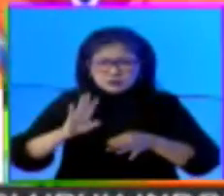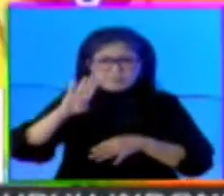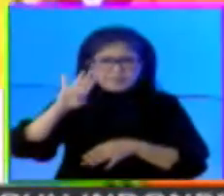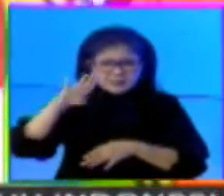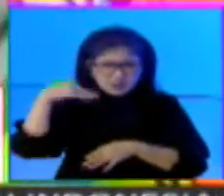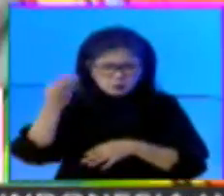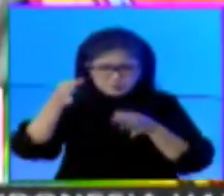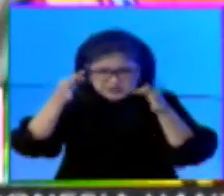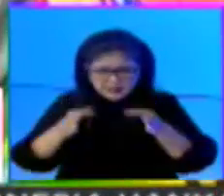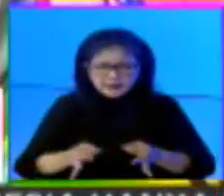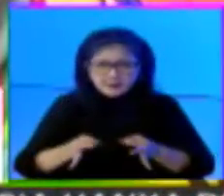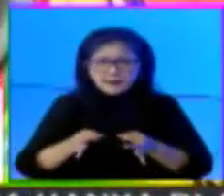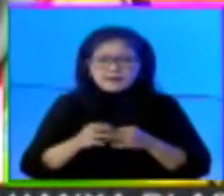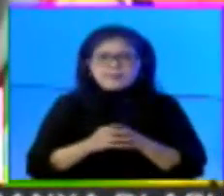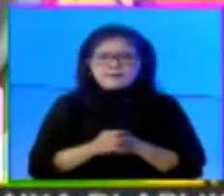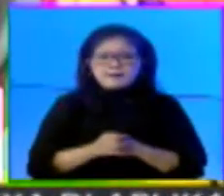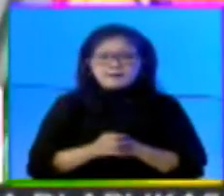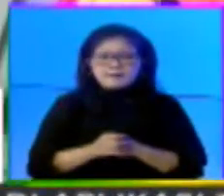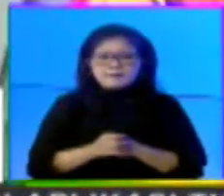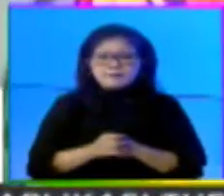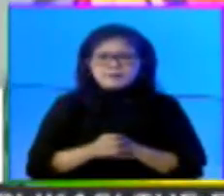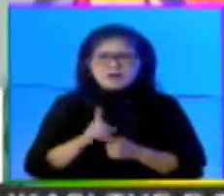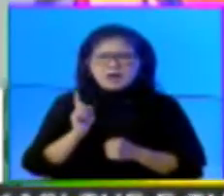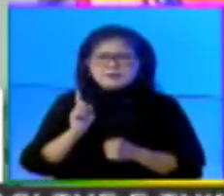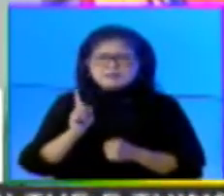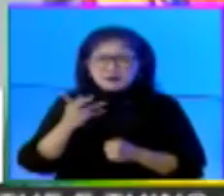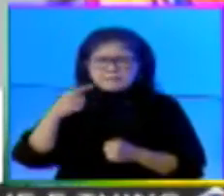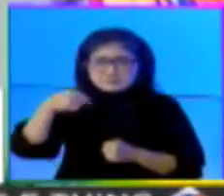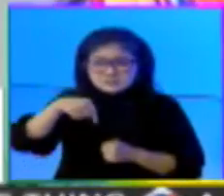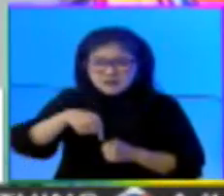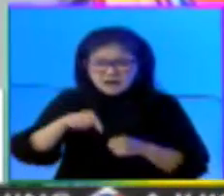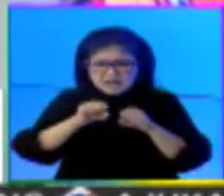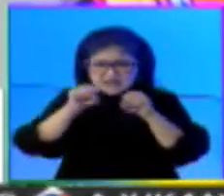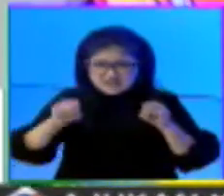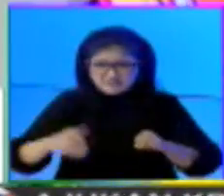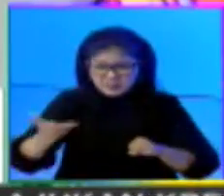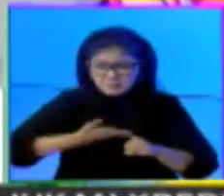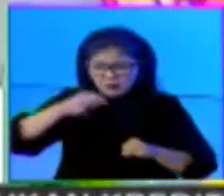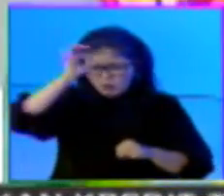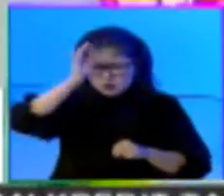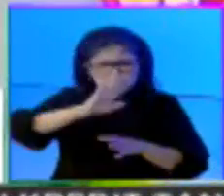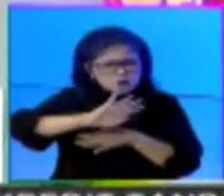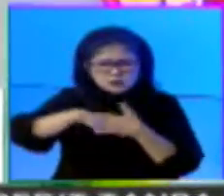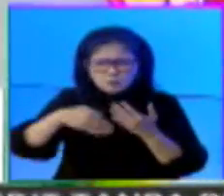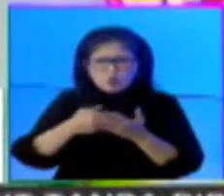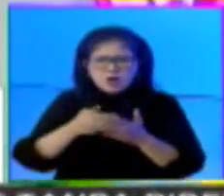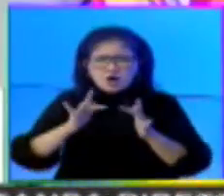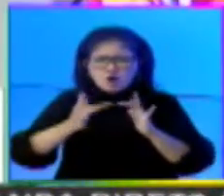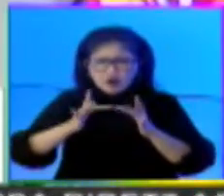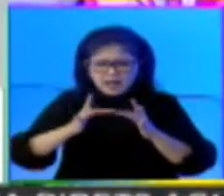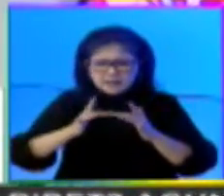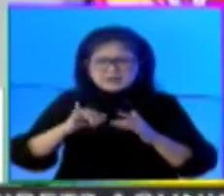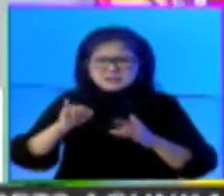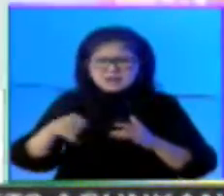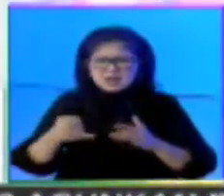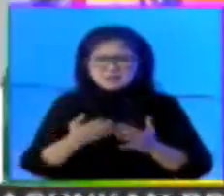Polri itu sudah, sistemnya sudah terbuka, sudah transparan penilaiannya. Semua dilakukan di Polda, jadi masyarakat tinggal